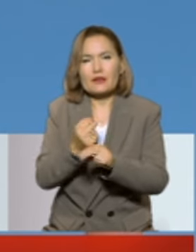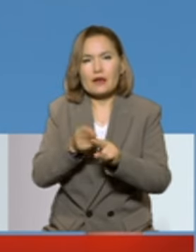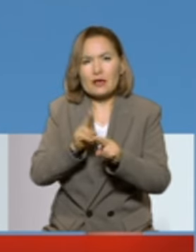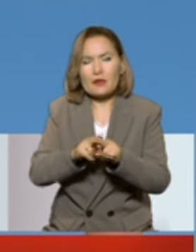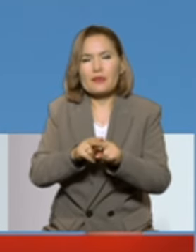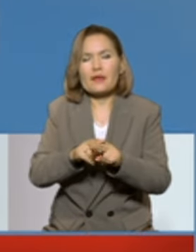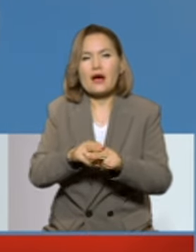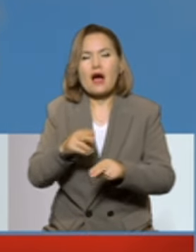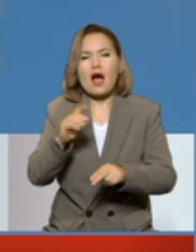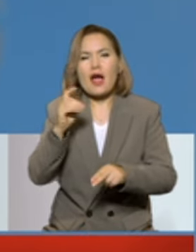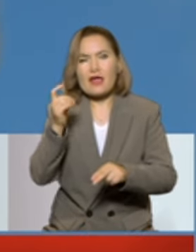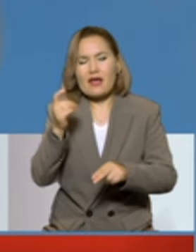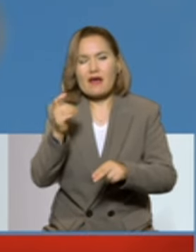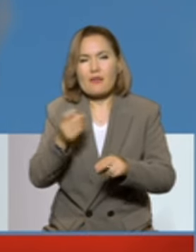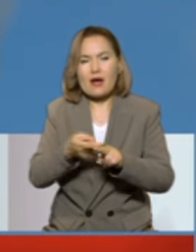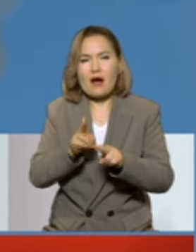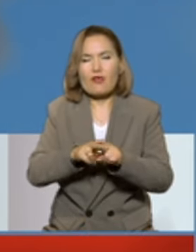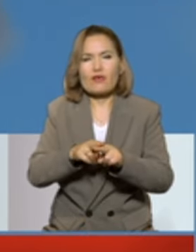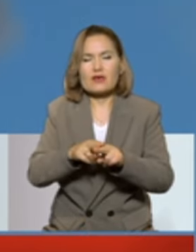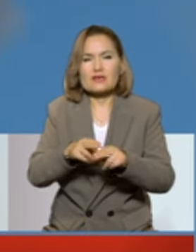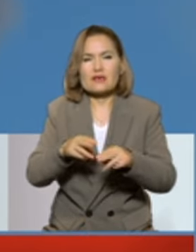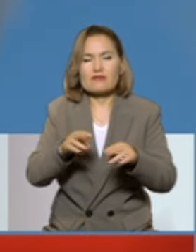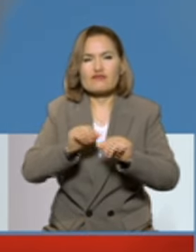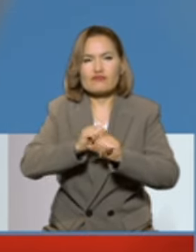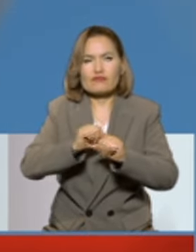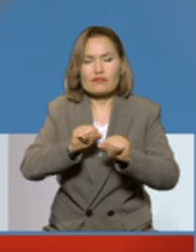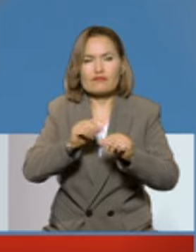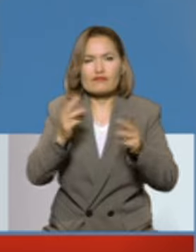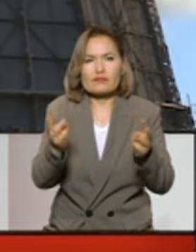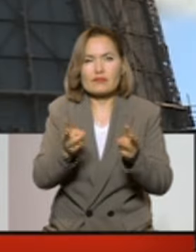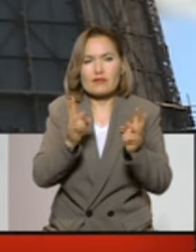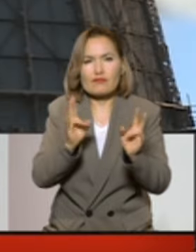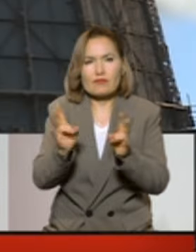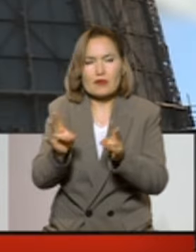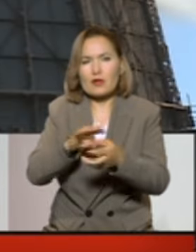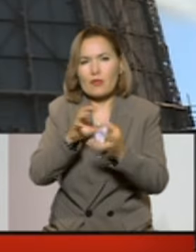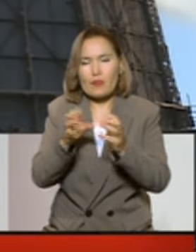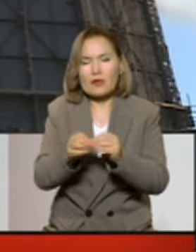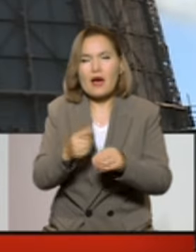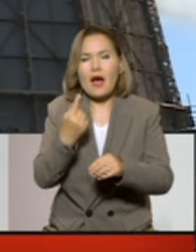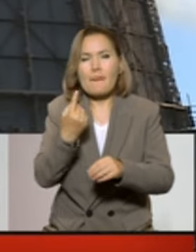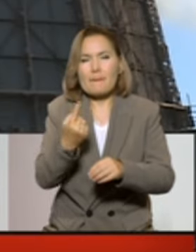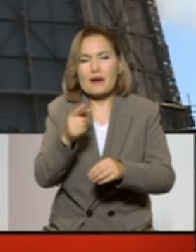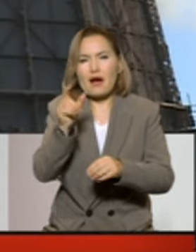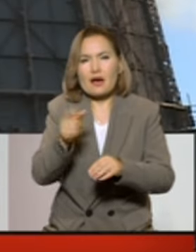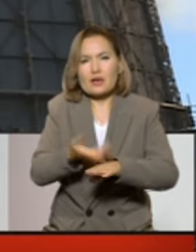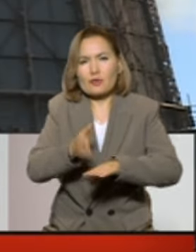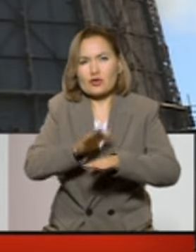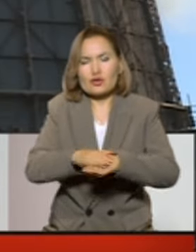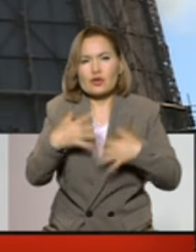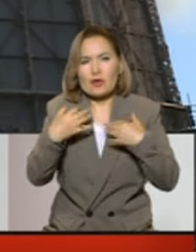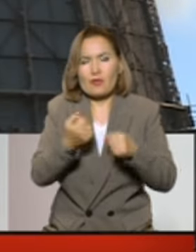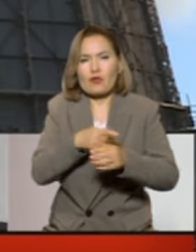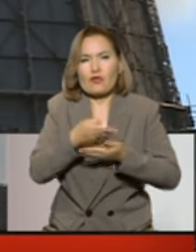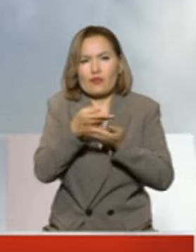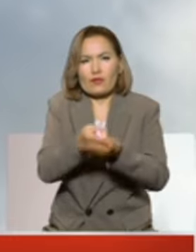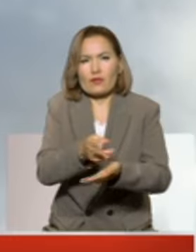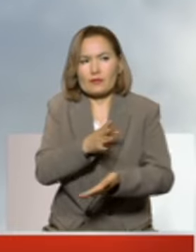сілтілік ерітінді төгіліп күйікпен ауруханаға жеткізілген. Бірінің жағдайы ауыр. Құзырлы орындар тексеруді бастады.